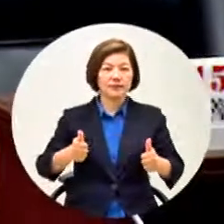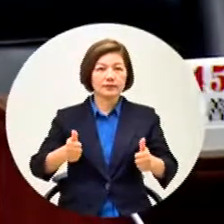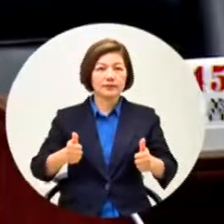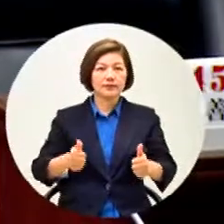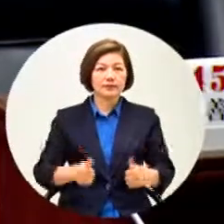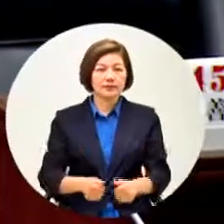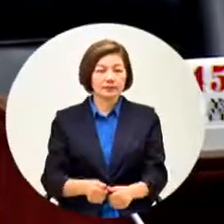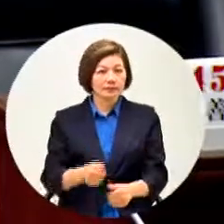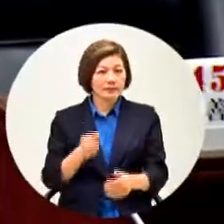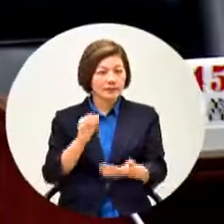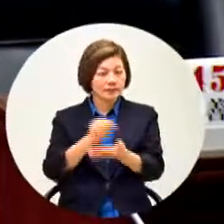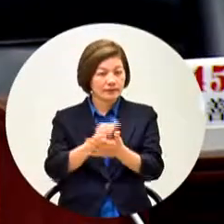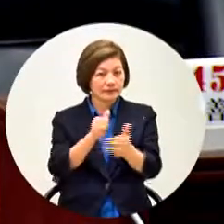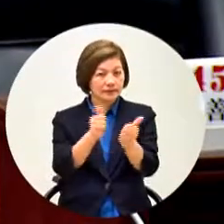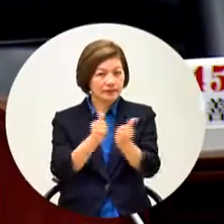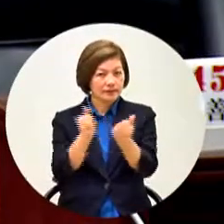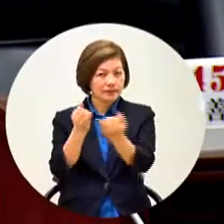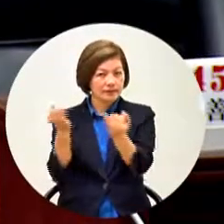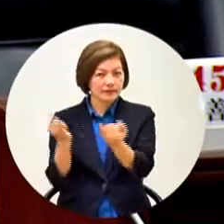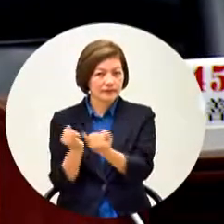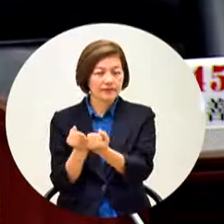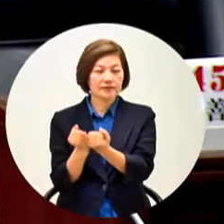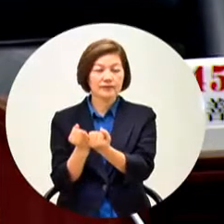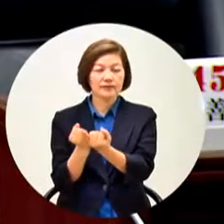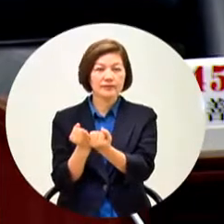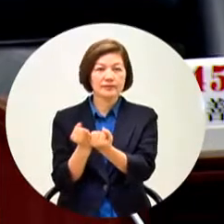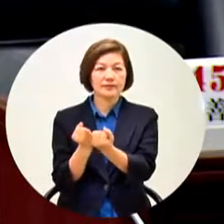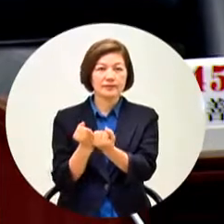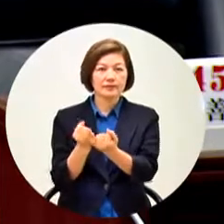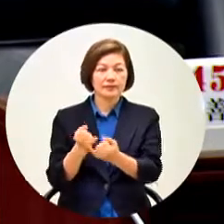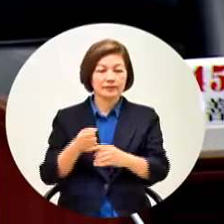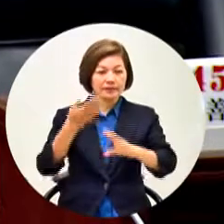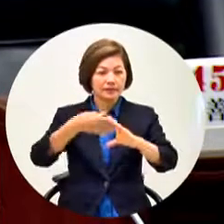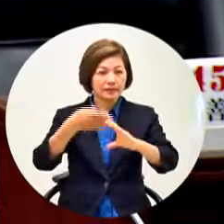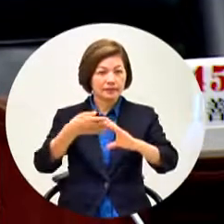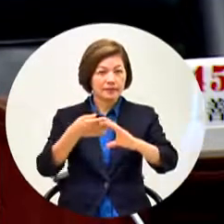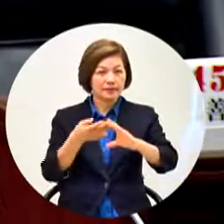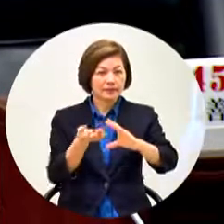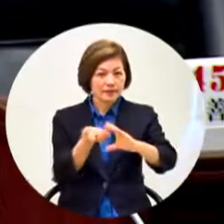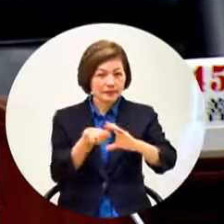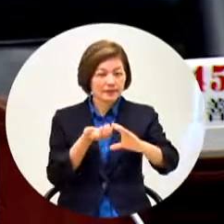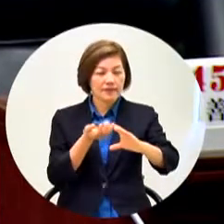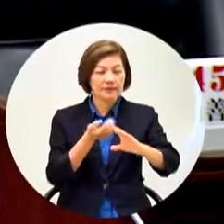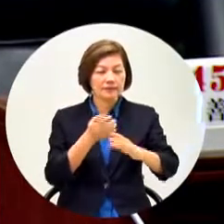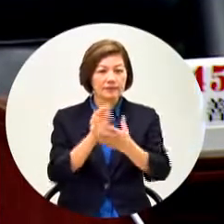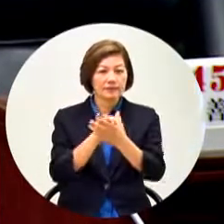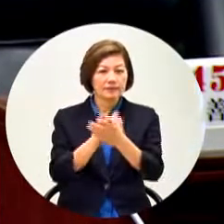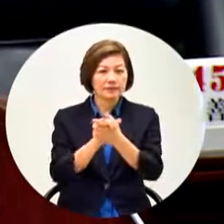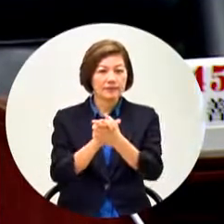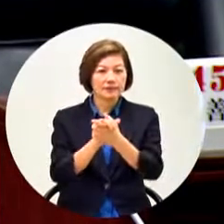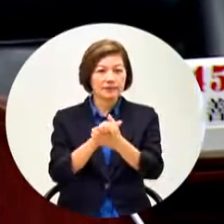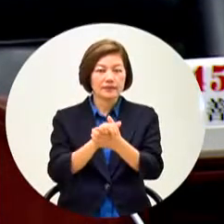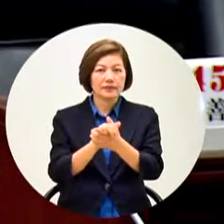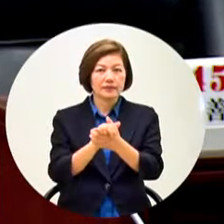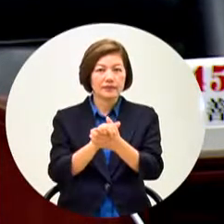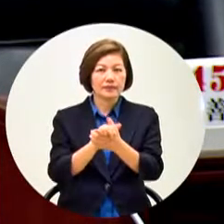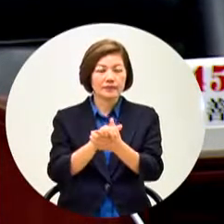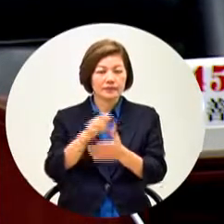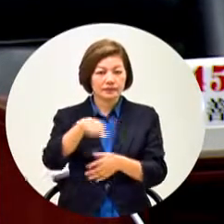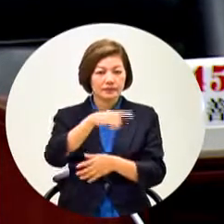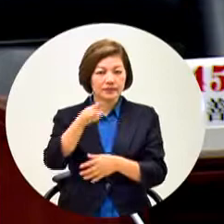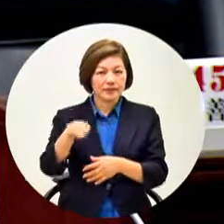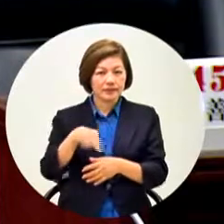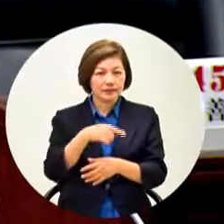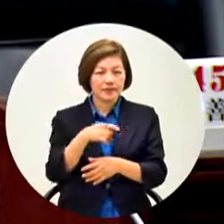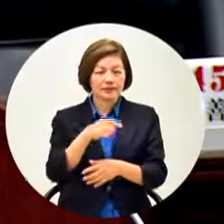安媒体，从安遮所有的电视机前吼，安遮所有的市民好朋友，媒体先生吼，小姐，